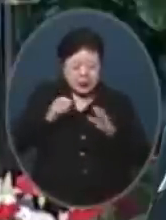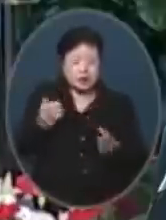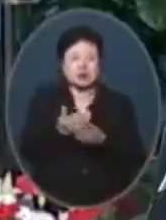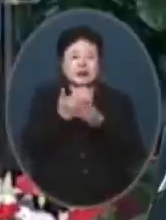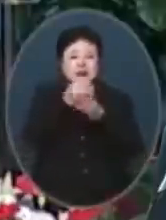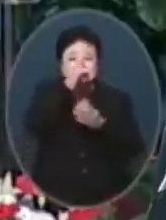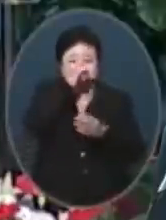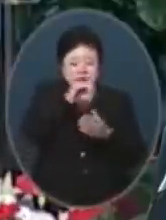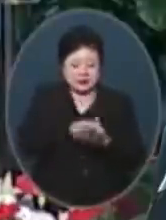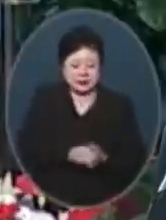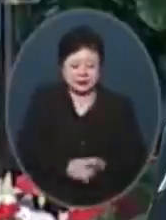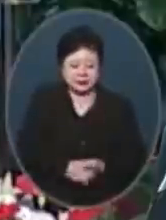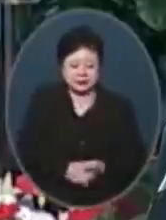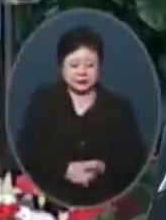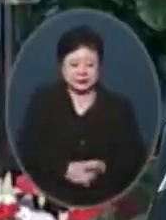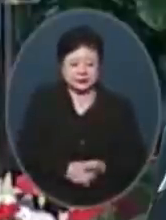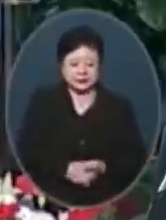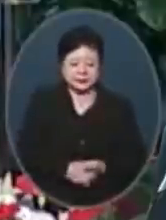발전하는 것입니다.